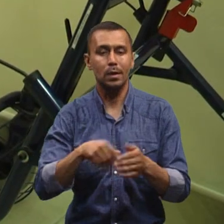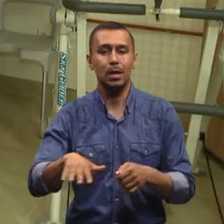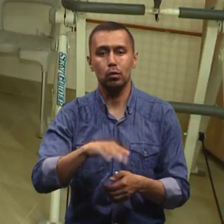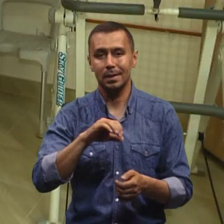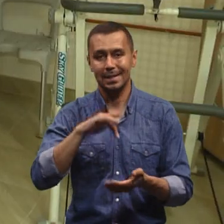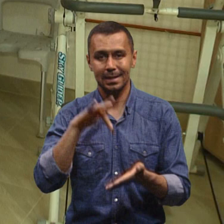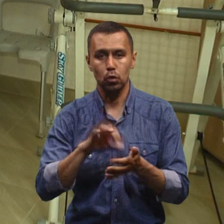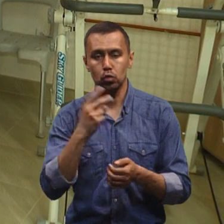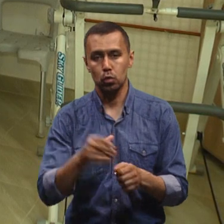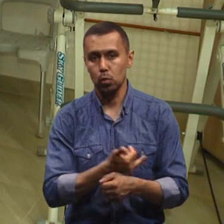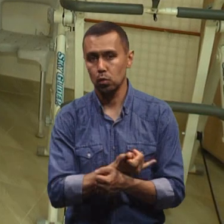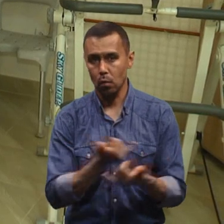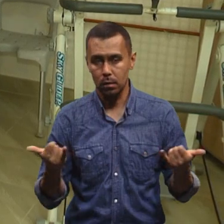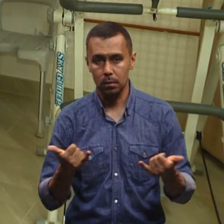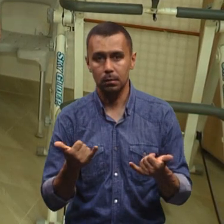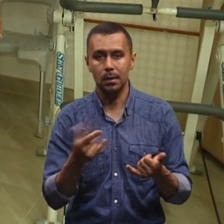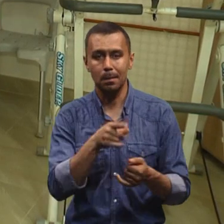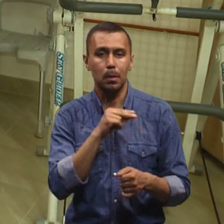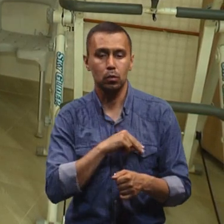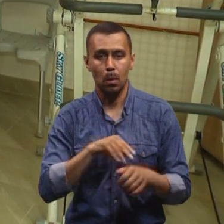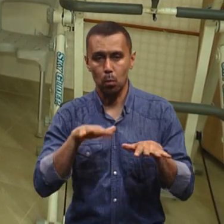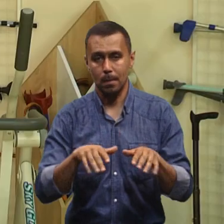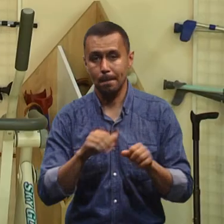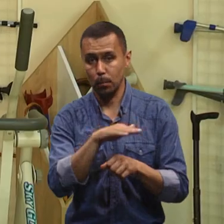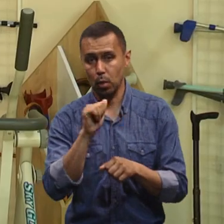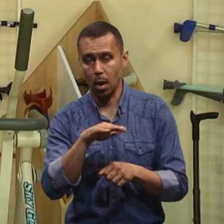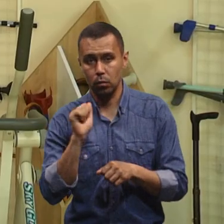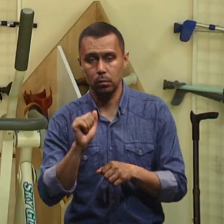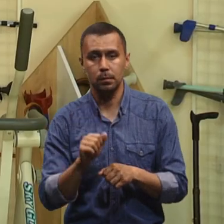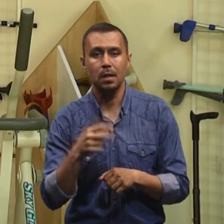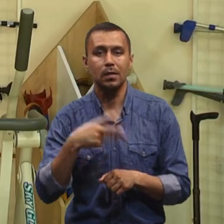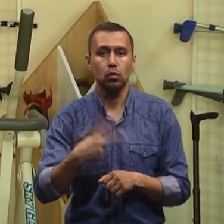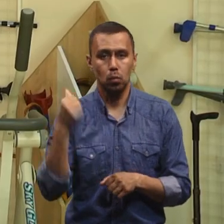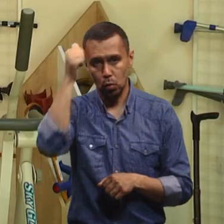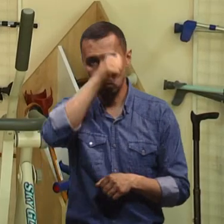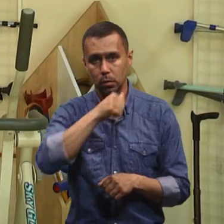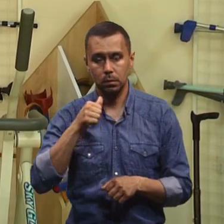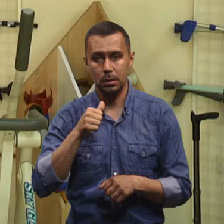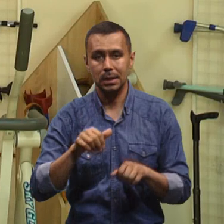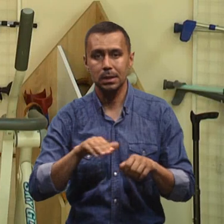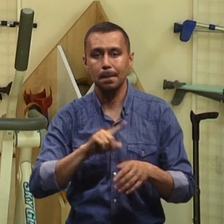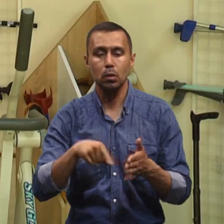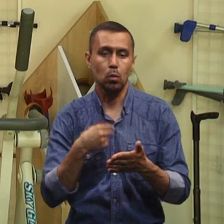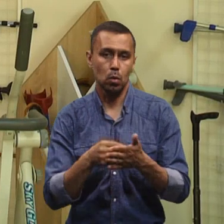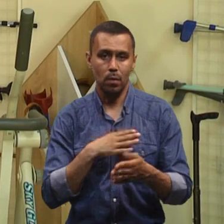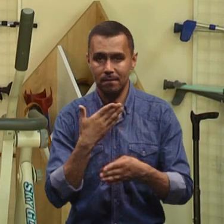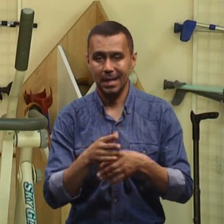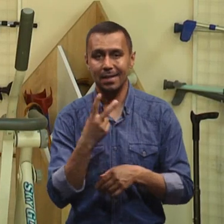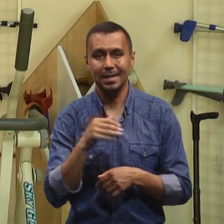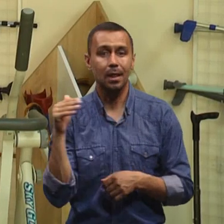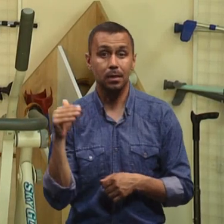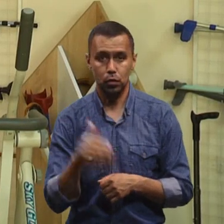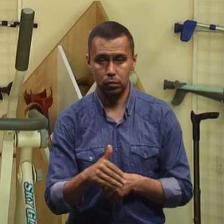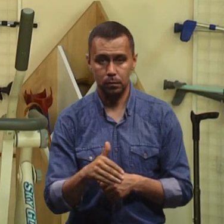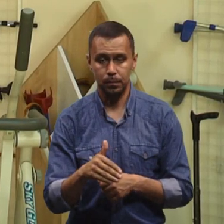терцентру соцобслуговування, при якому діє пункт прокату, Тетяна Вовчемис. В 22-му році з міського бюджету було виділено 200